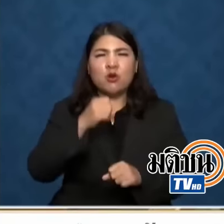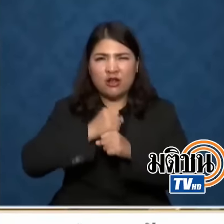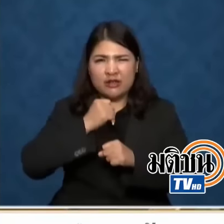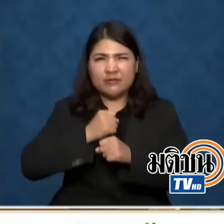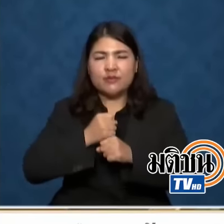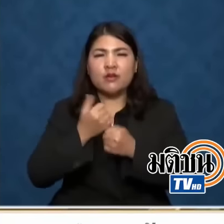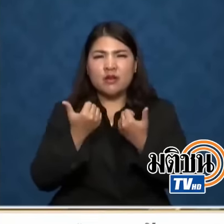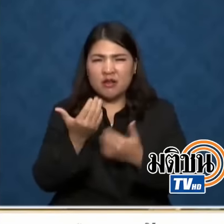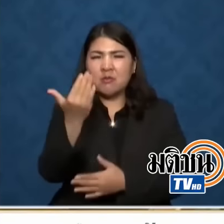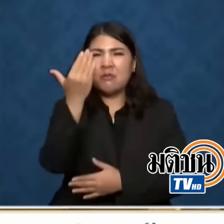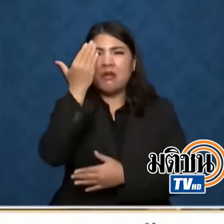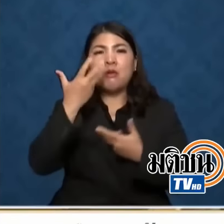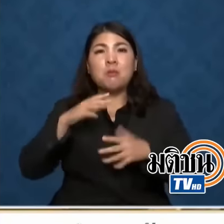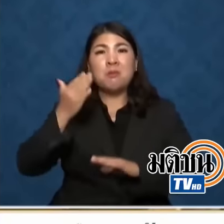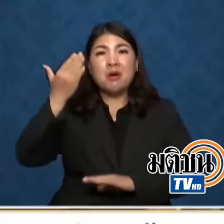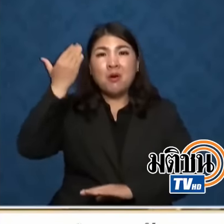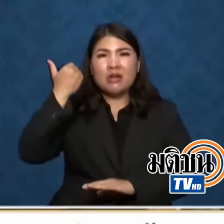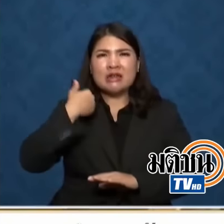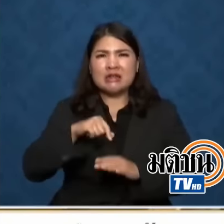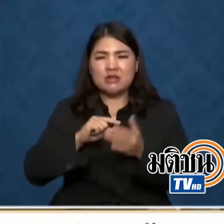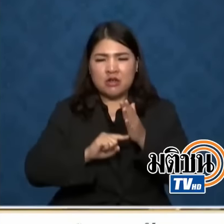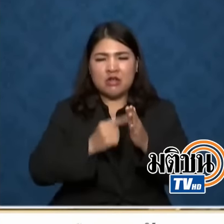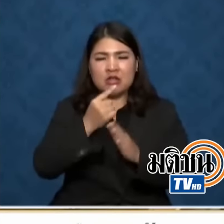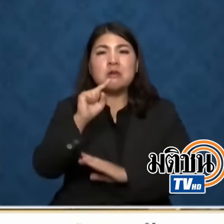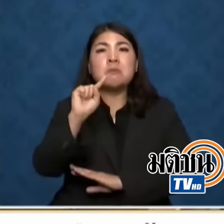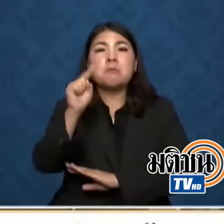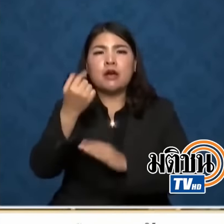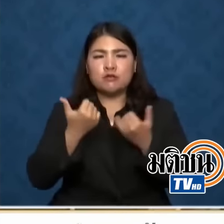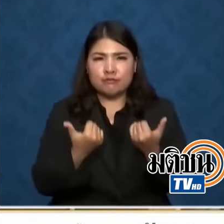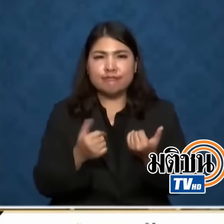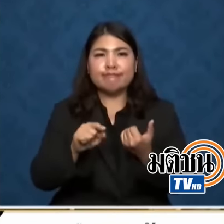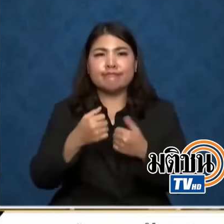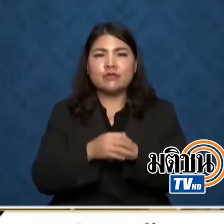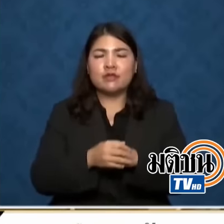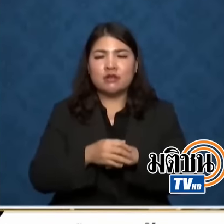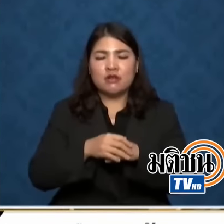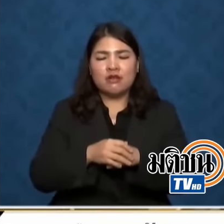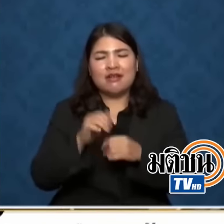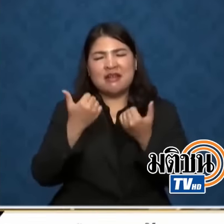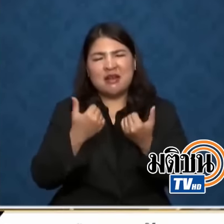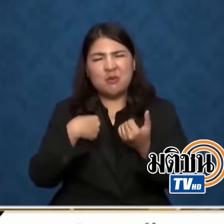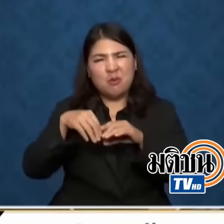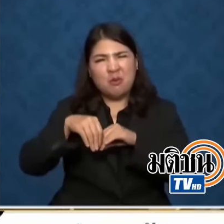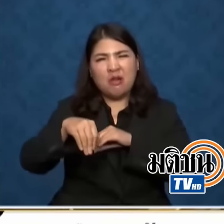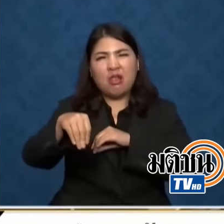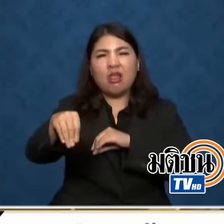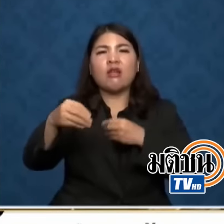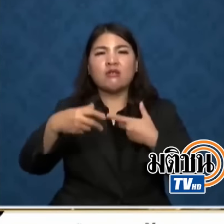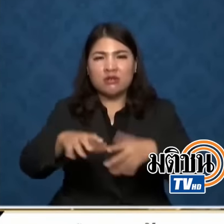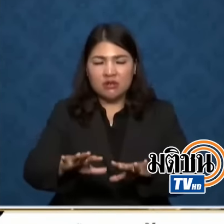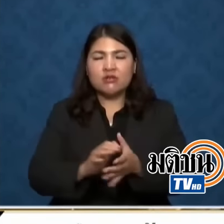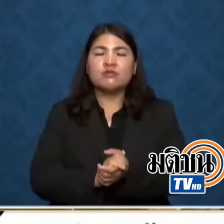จากเดิมที่เคยพายเรือในอ่างกลับไปเริ่มที่ศูนย์ใหม่เรื่อยๆวันนี้เรากำลังออกทะเลกันไปไกลแล้วนะคะเพ